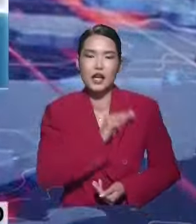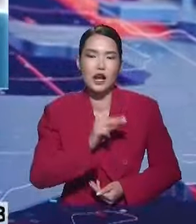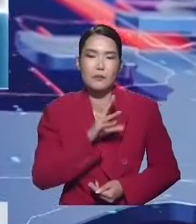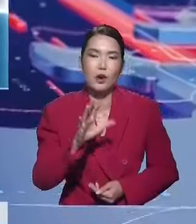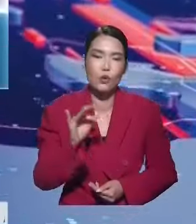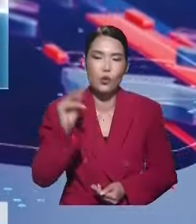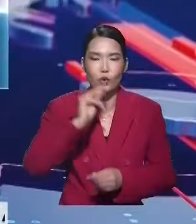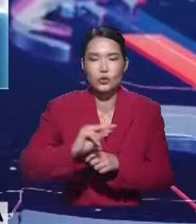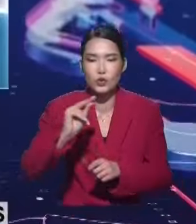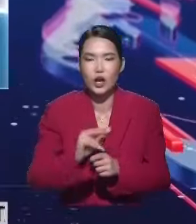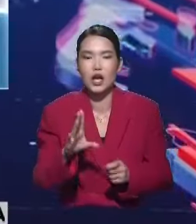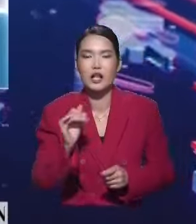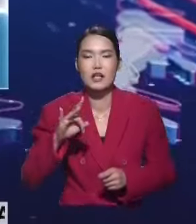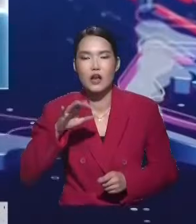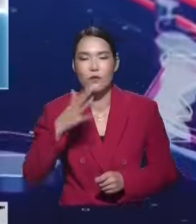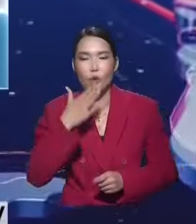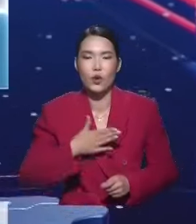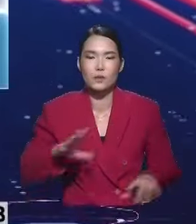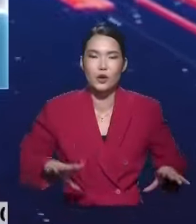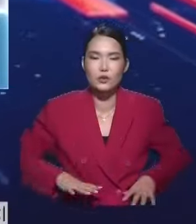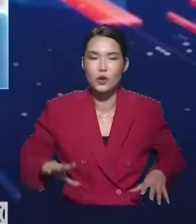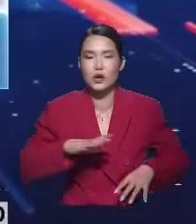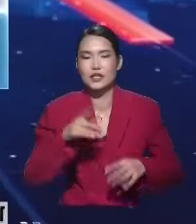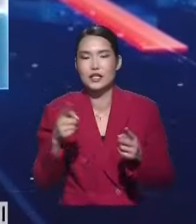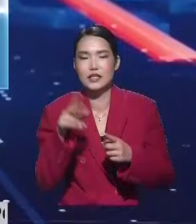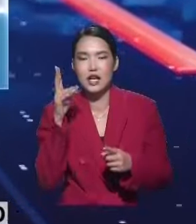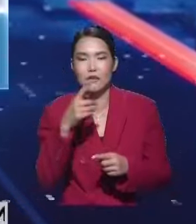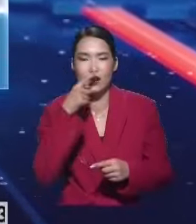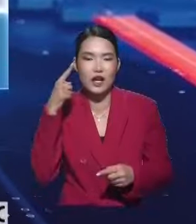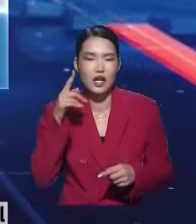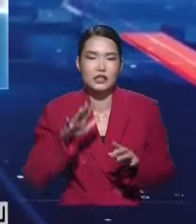Он очень любит лошадей, даже снял квартиру недалеко от конифермы у моря.